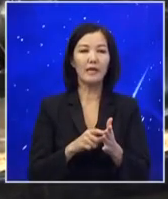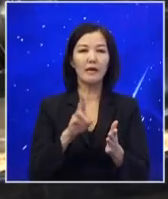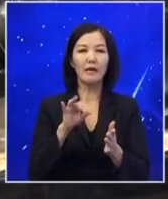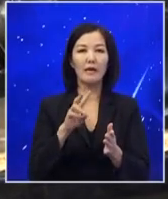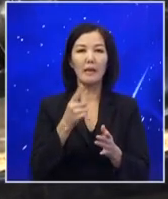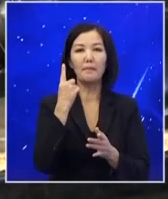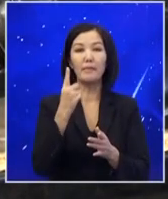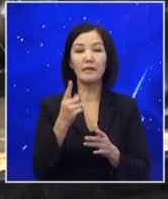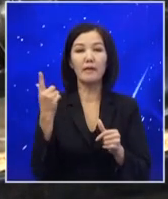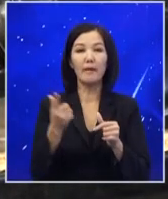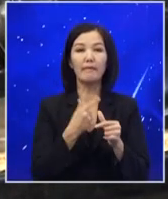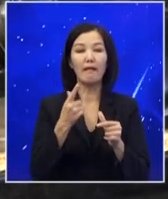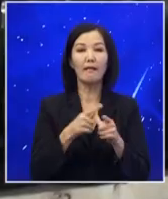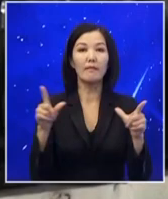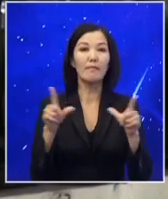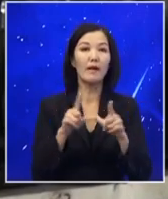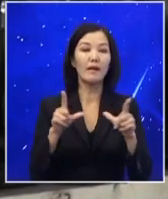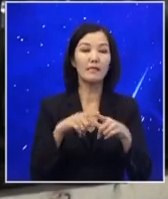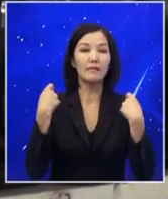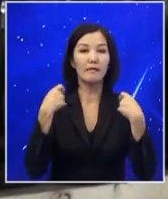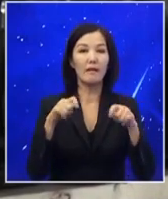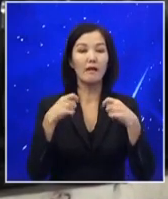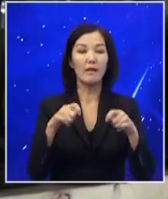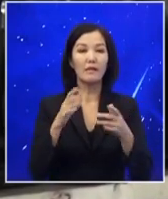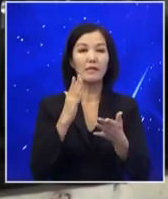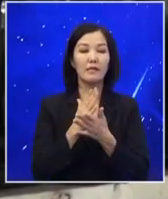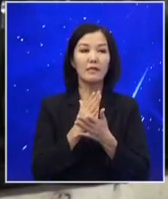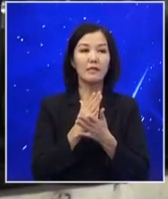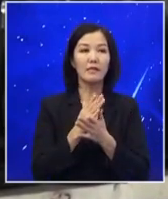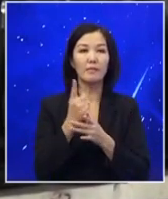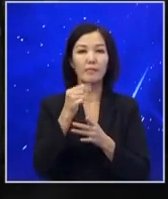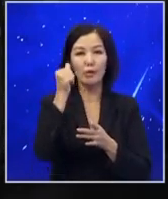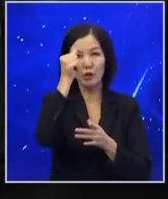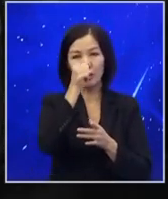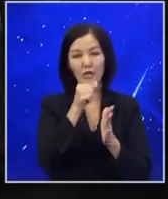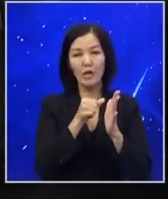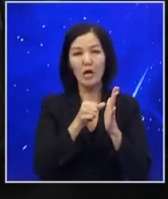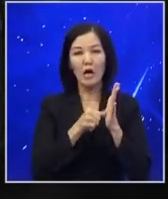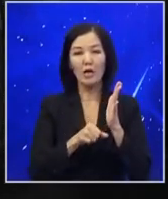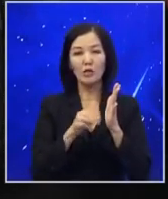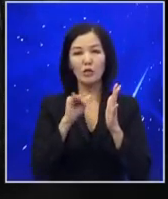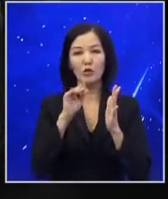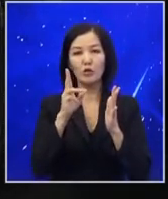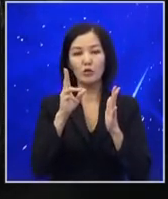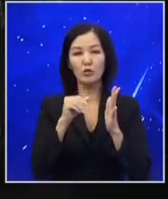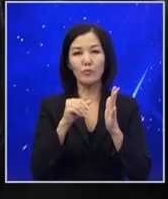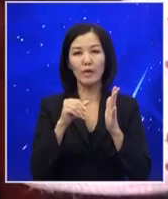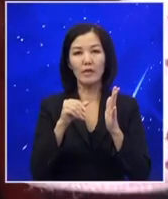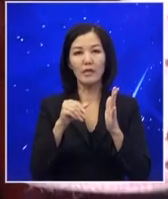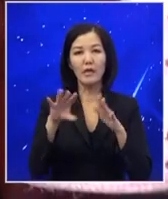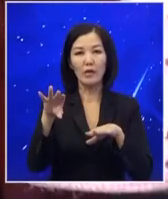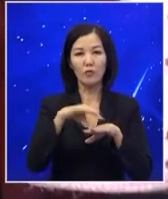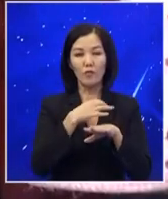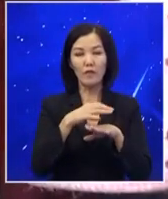ашады. Қазір ұстазы мен серіктес. Айына 60-70, жылына 600 жұп аяқ кем тіге. Төлепқан Шорада кәсіпкерлер